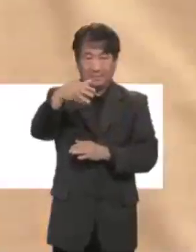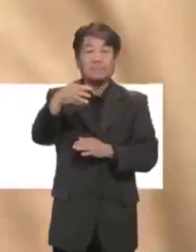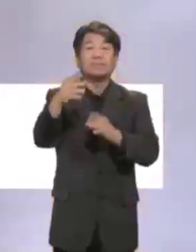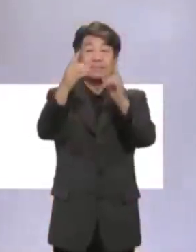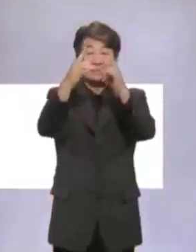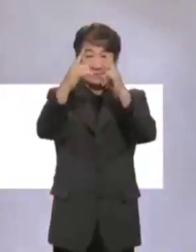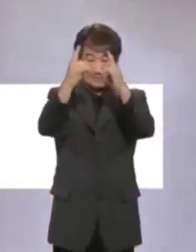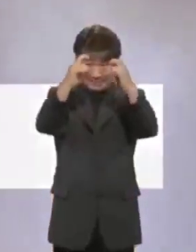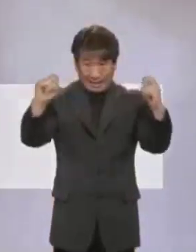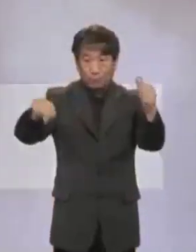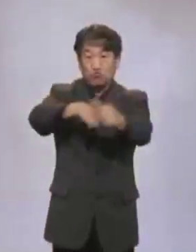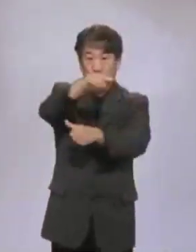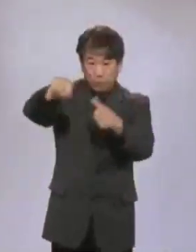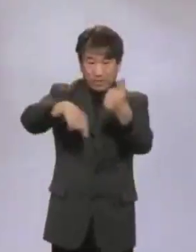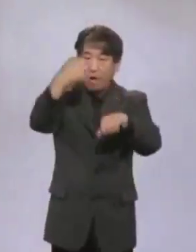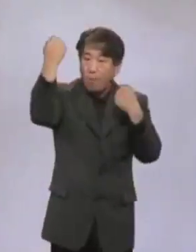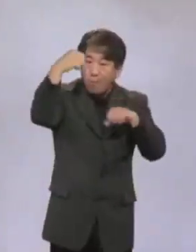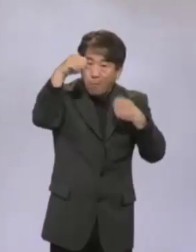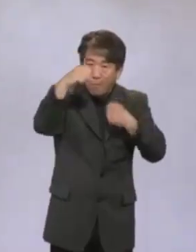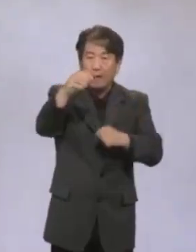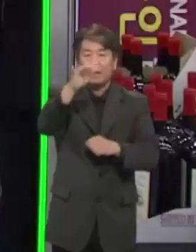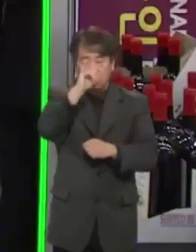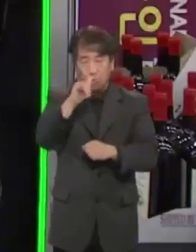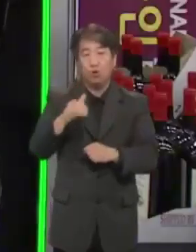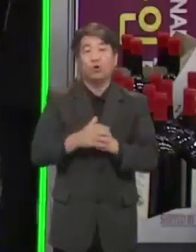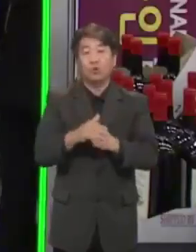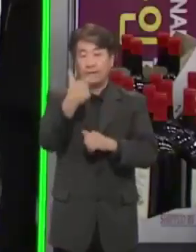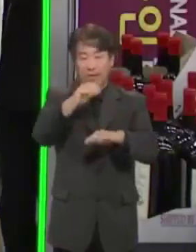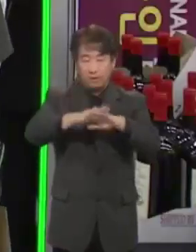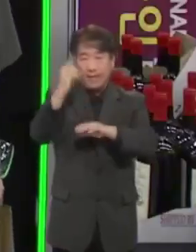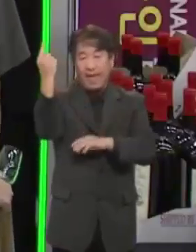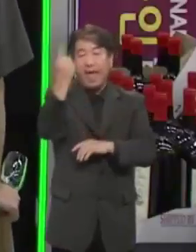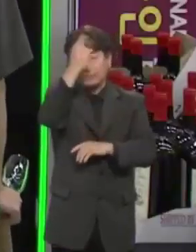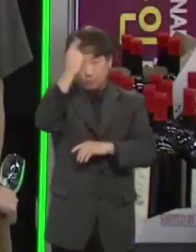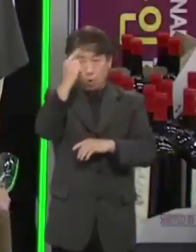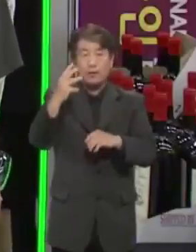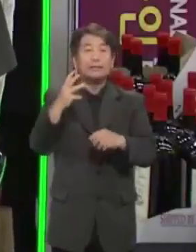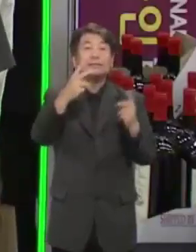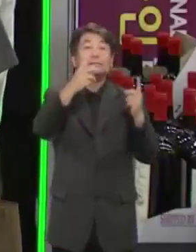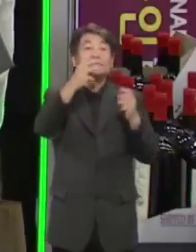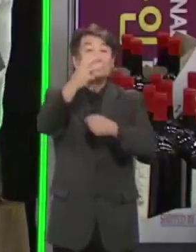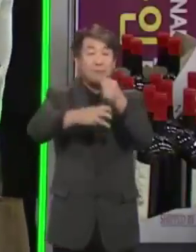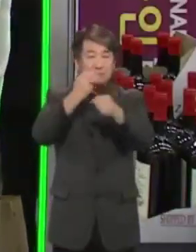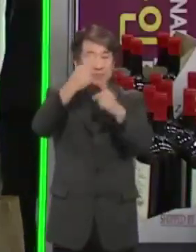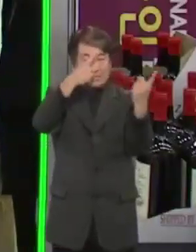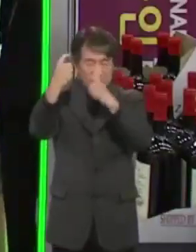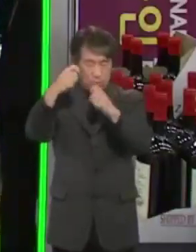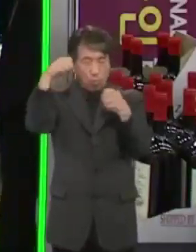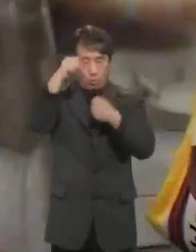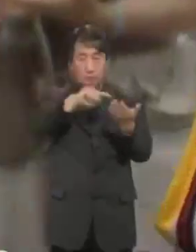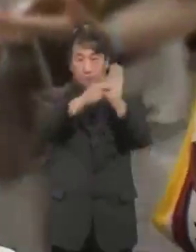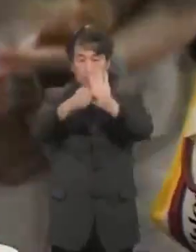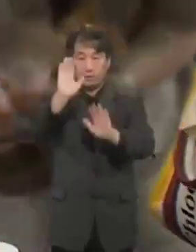뮤지션들의 공연과 인기가수 헤이즈 김필 등이 대전 엑스포 30주년 기념 공연을 선보입니다